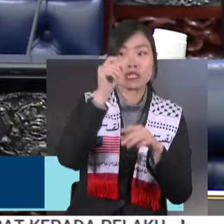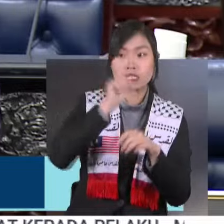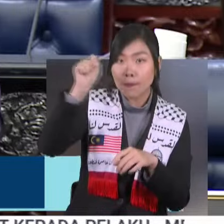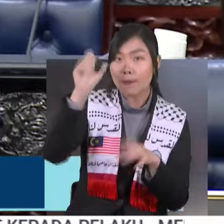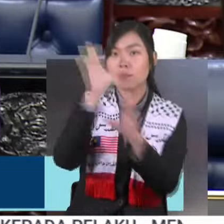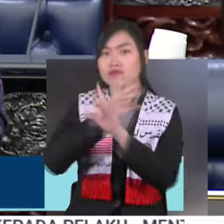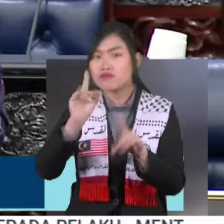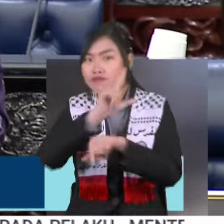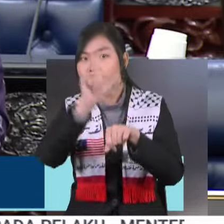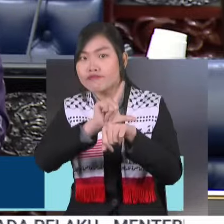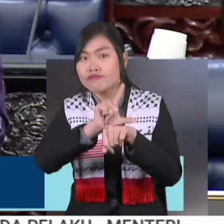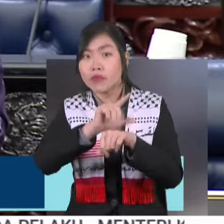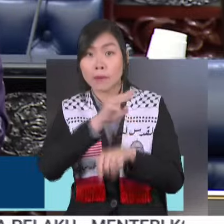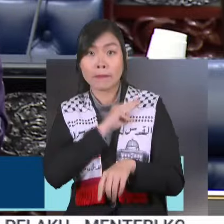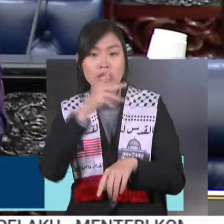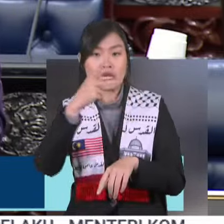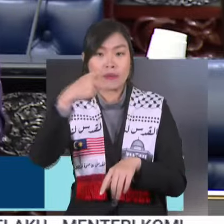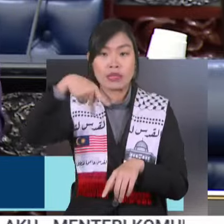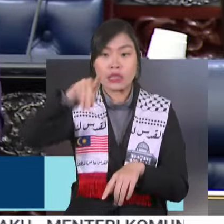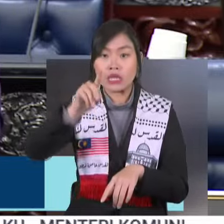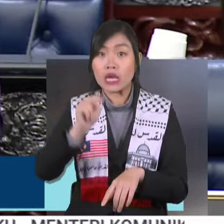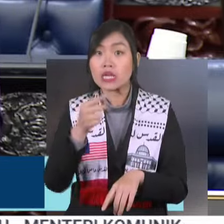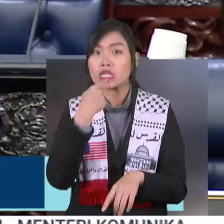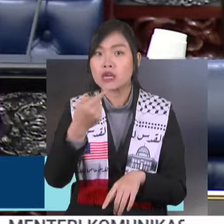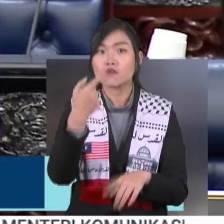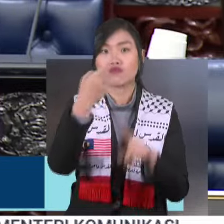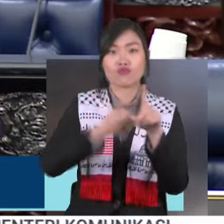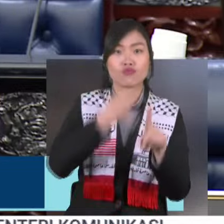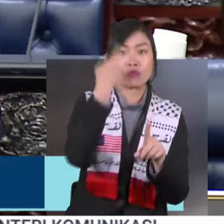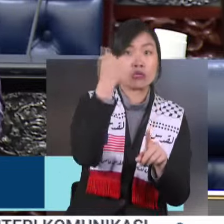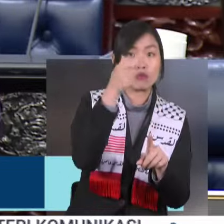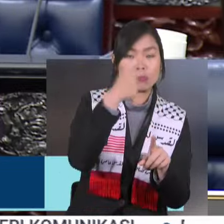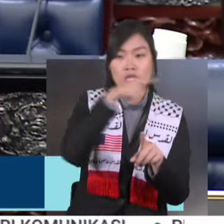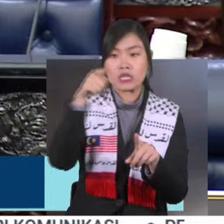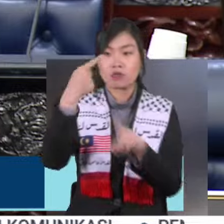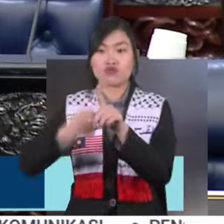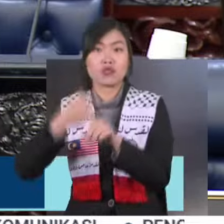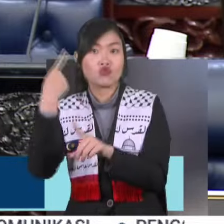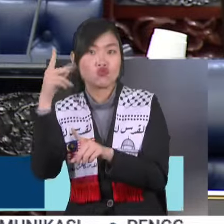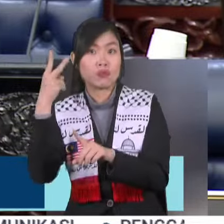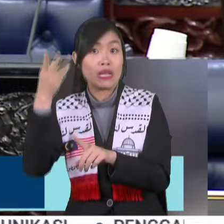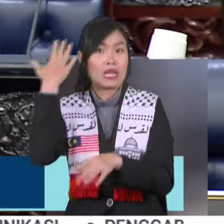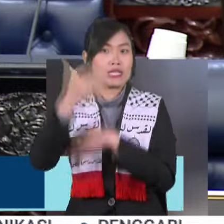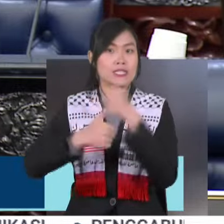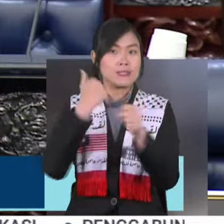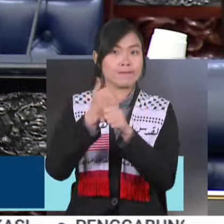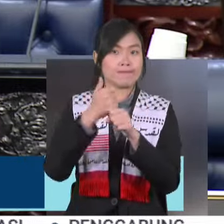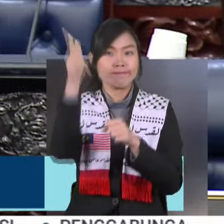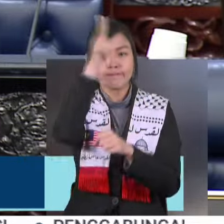ini. Menteri KPDN memaklumkan bagi tempoh Oktober hingga Disember tahun lalu, kerajaan peruntuk